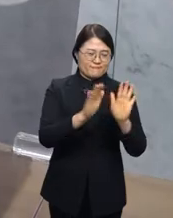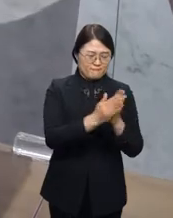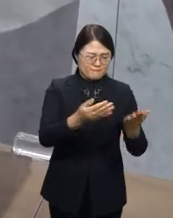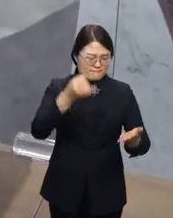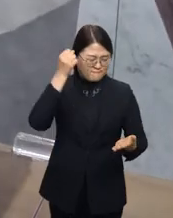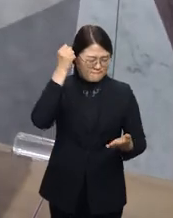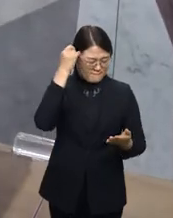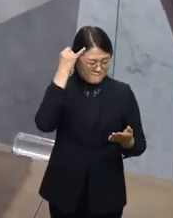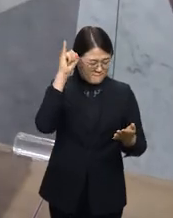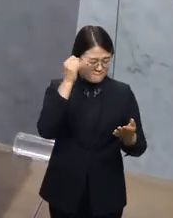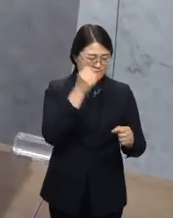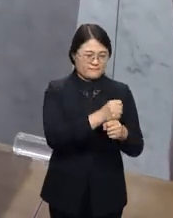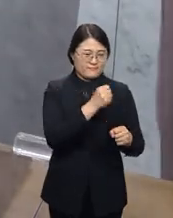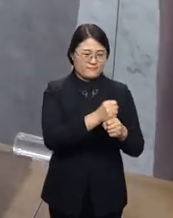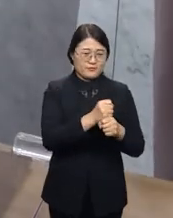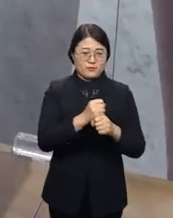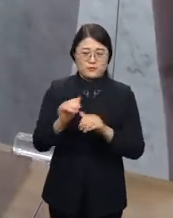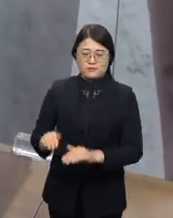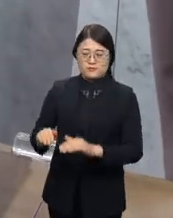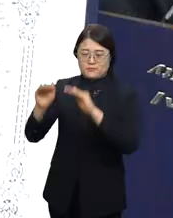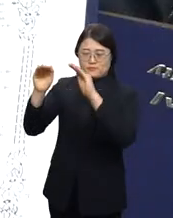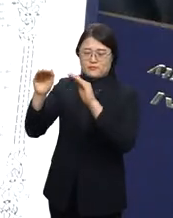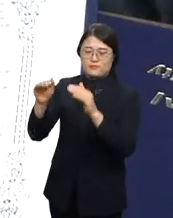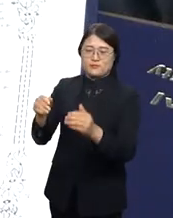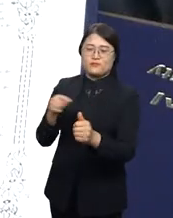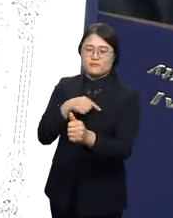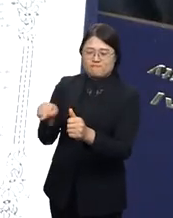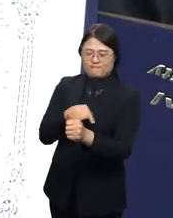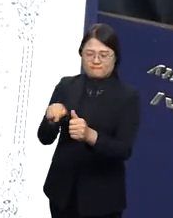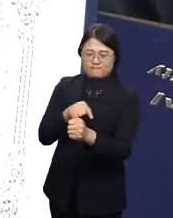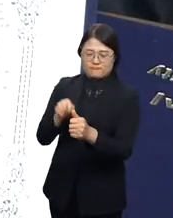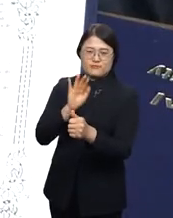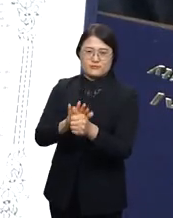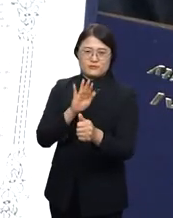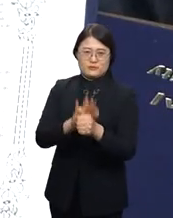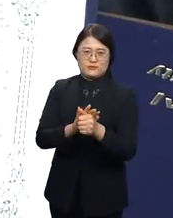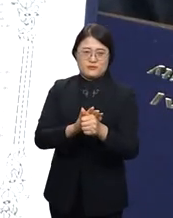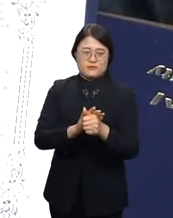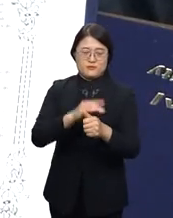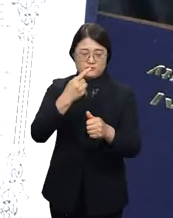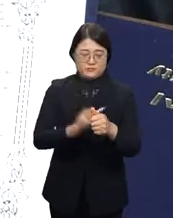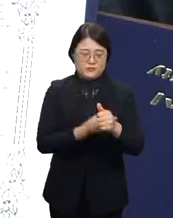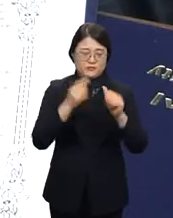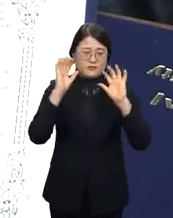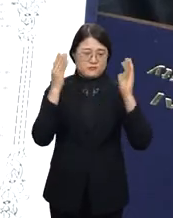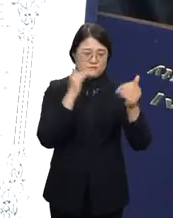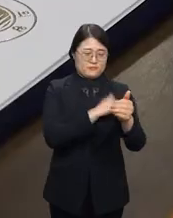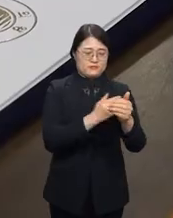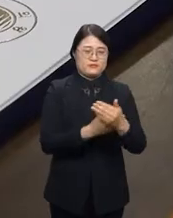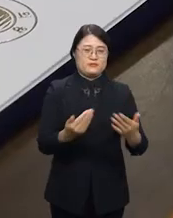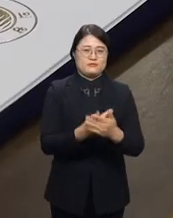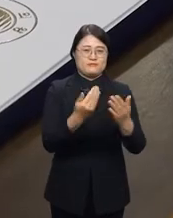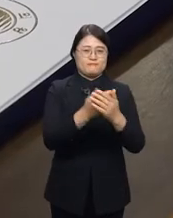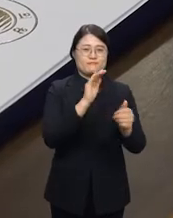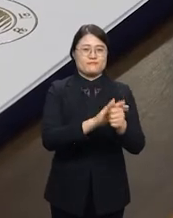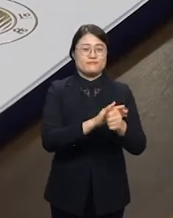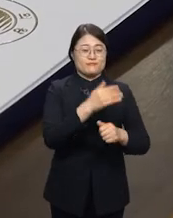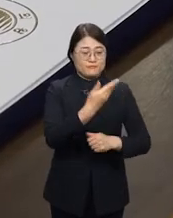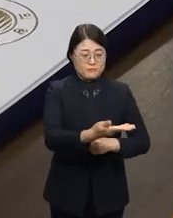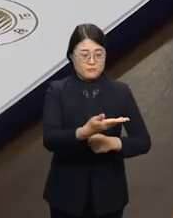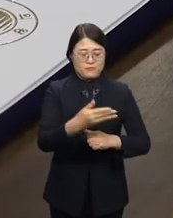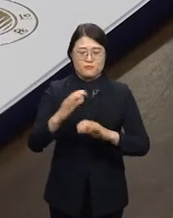개발하고 학부모 등 성인 대상 아동권리 교육을 지원해 의왕시 아동의 권리 증진에 기여할